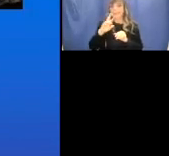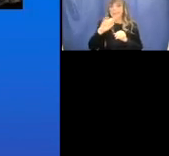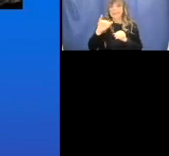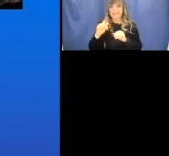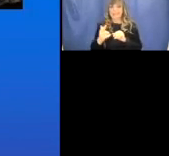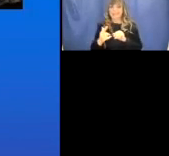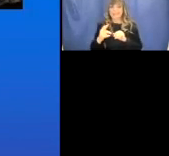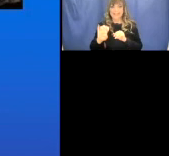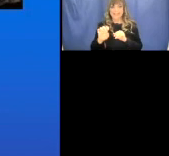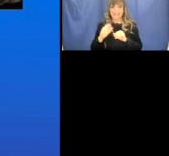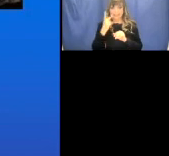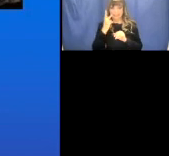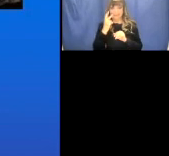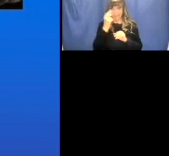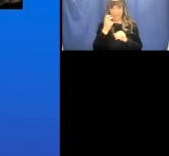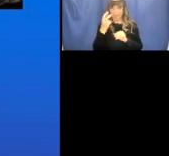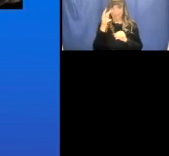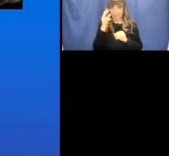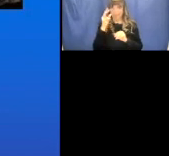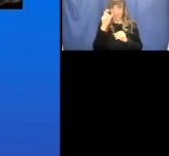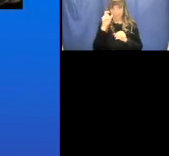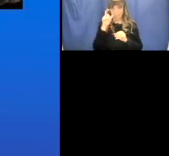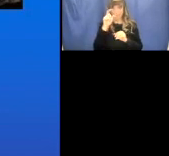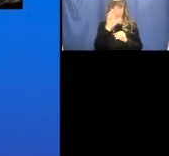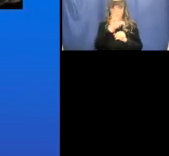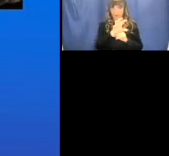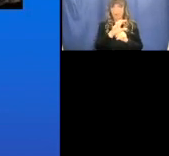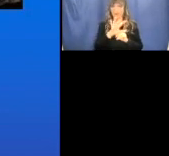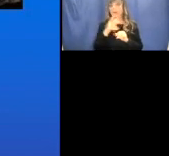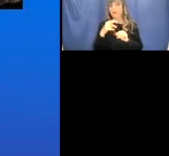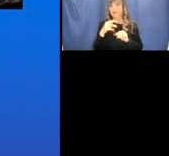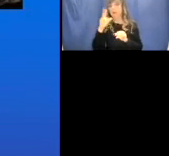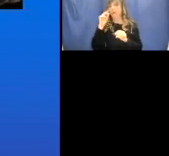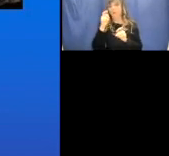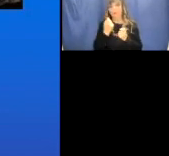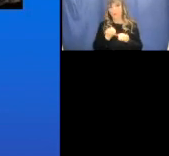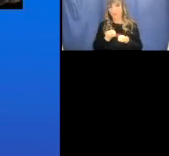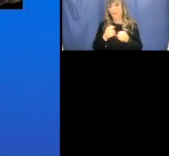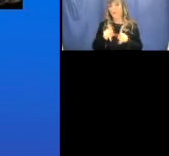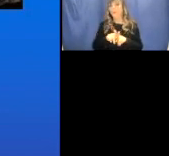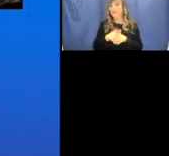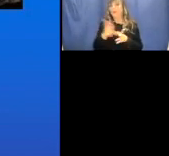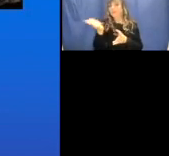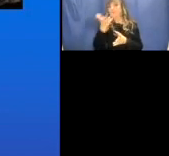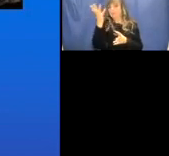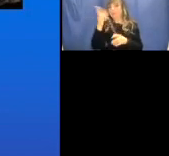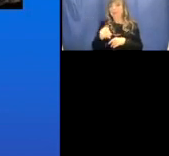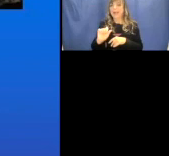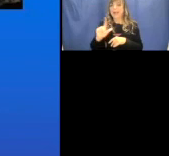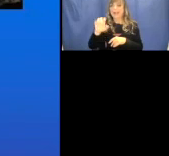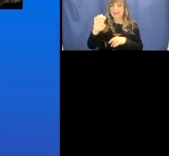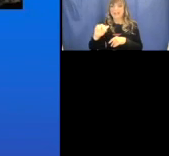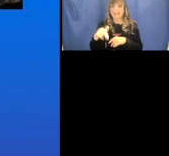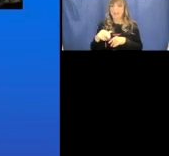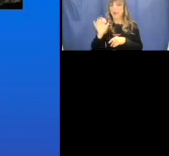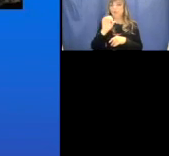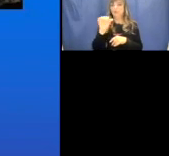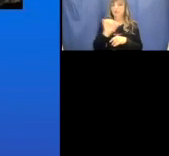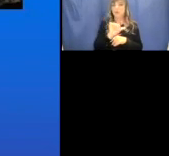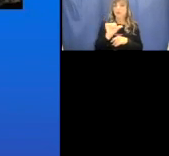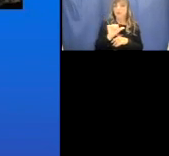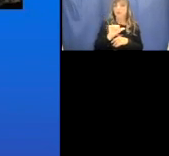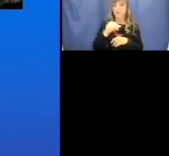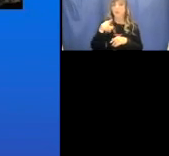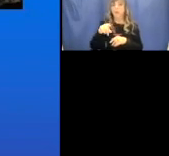questa fotografia altri un po meno conosciute come la galena e sul furio di piombo o la floridità il